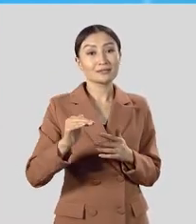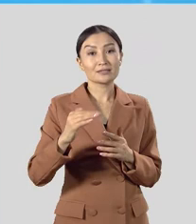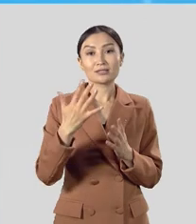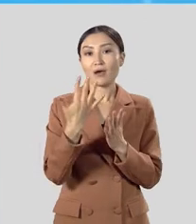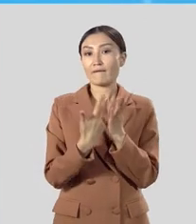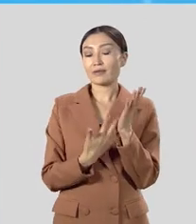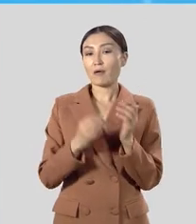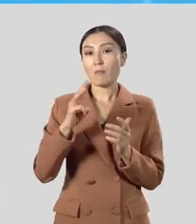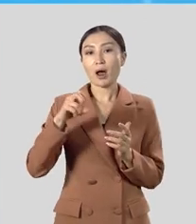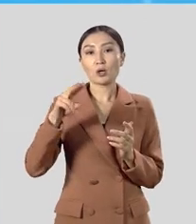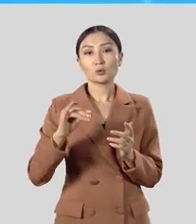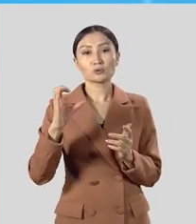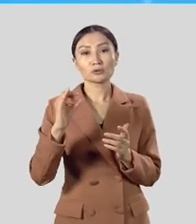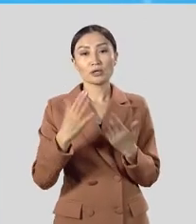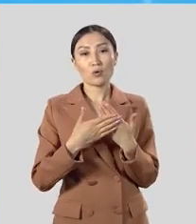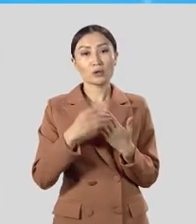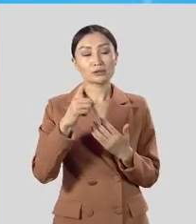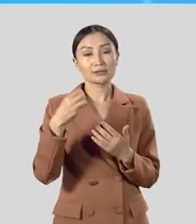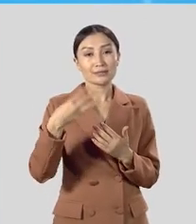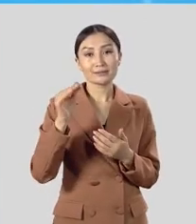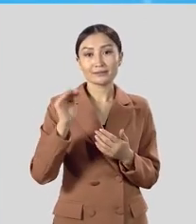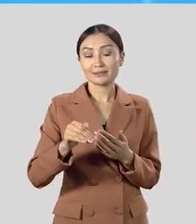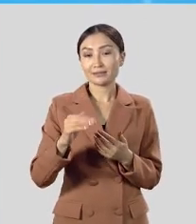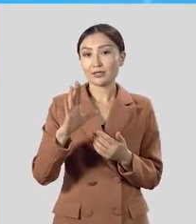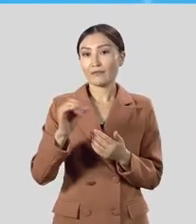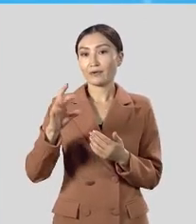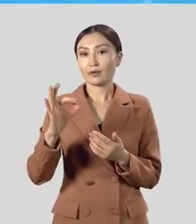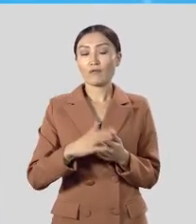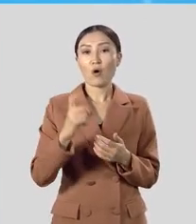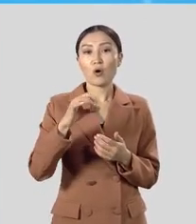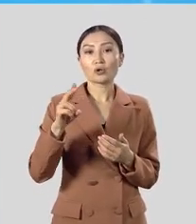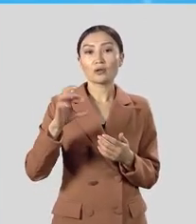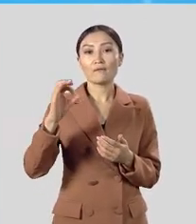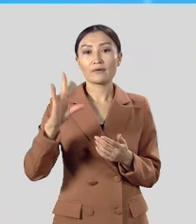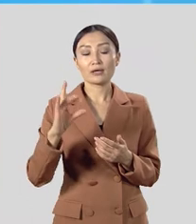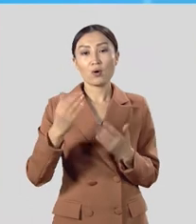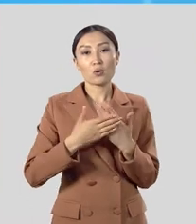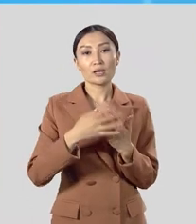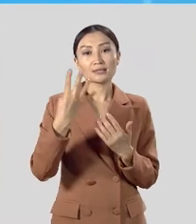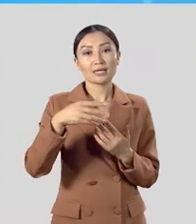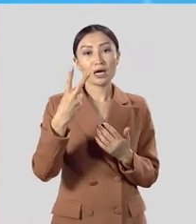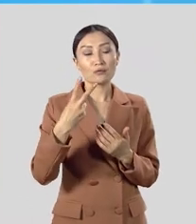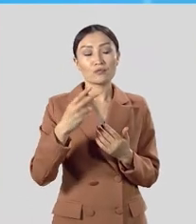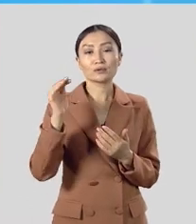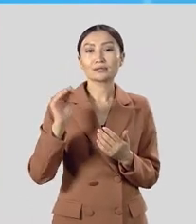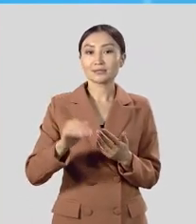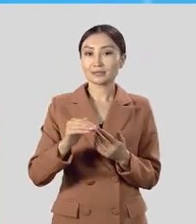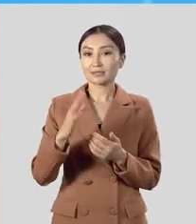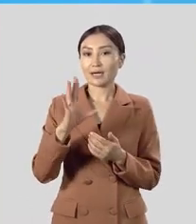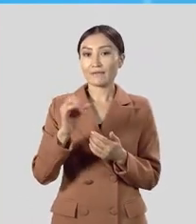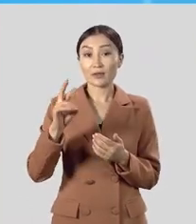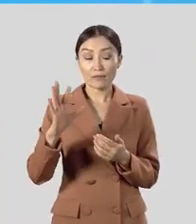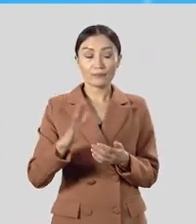видов, моллюски – около 130 тысяч видов, хордовые – около 42 тысяч видов.